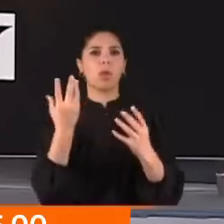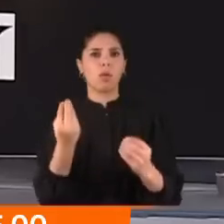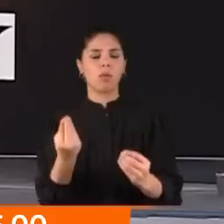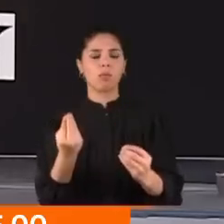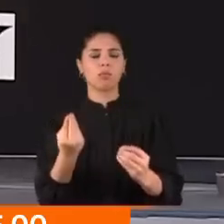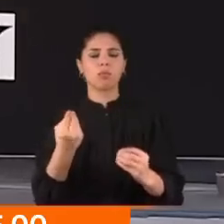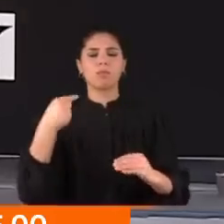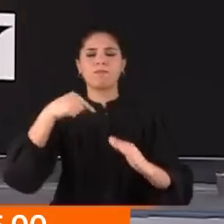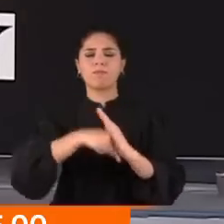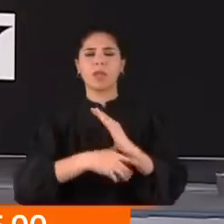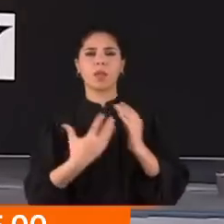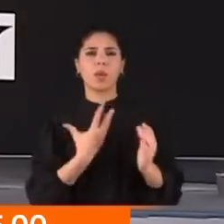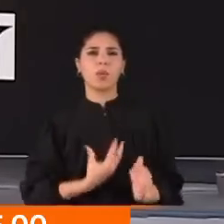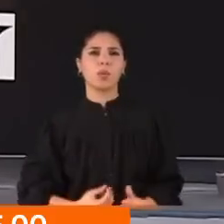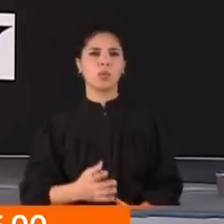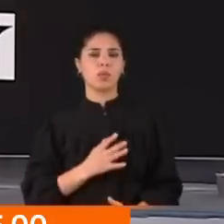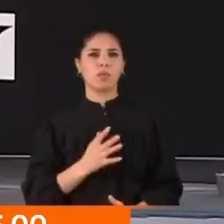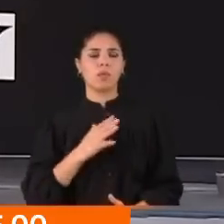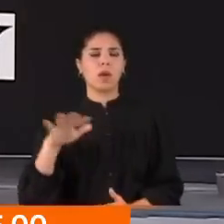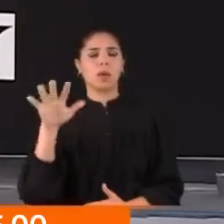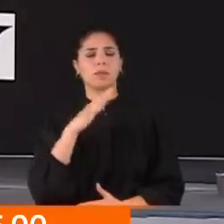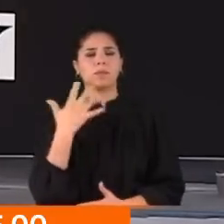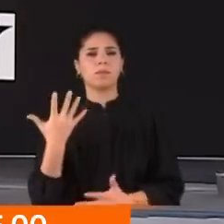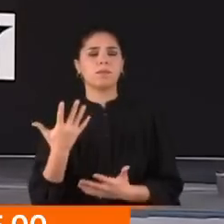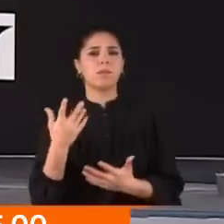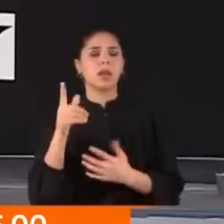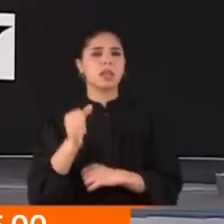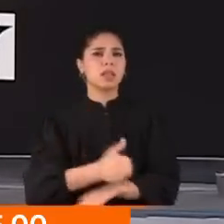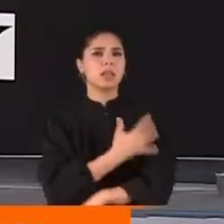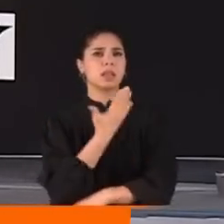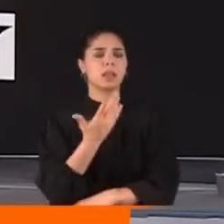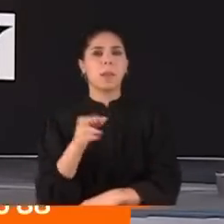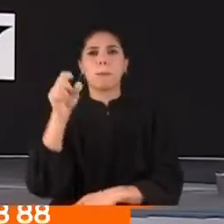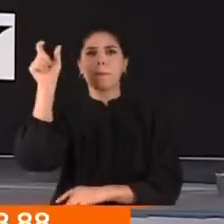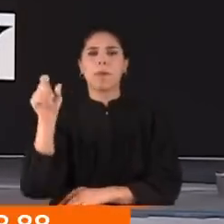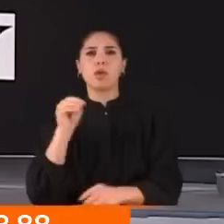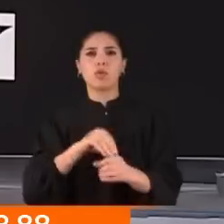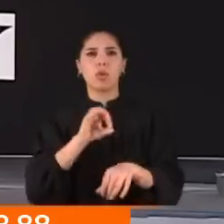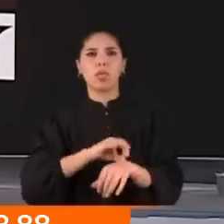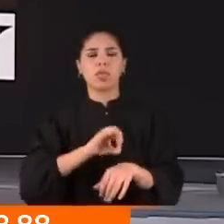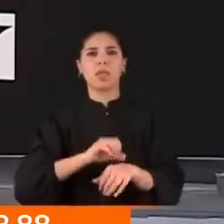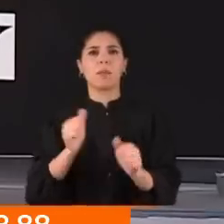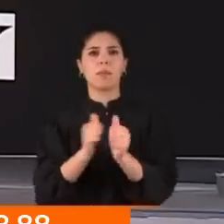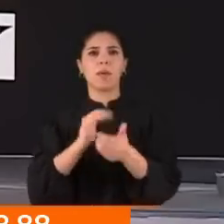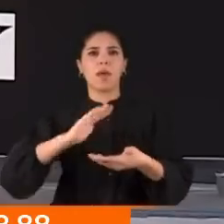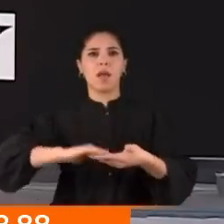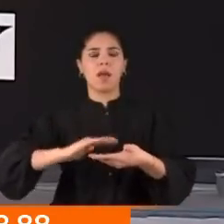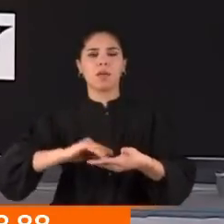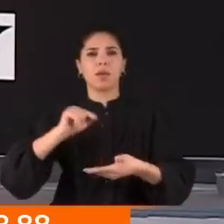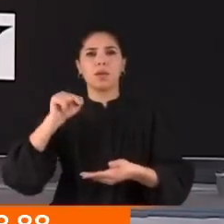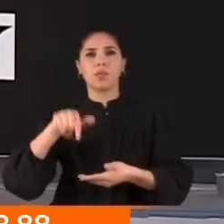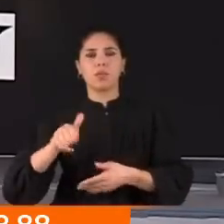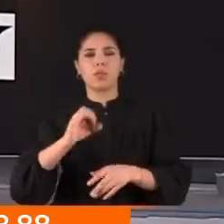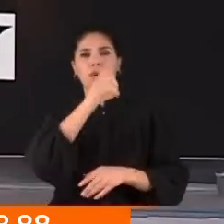acı detaylar var ki gerçekten yürek dayanmıyor. Pelinkaya hayattayken son anlarında yanında olan arkadaşı bugün Özlem Aktay